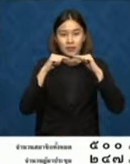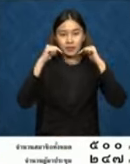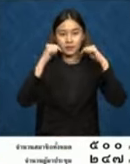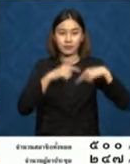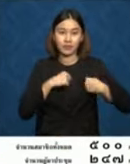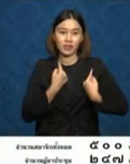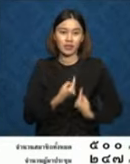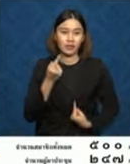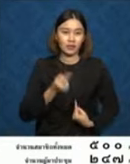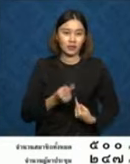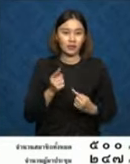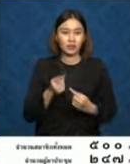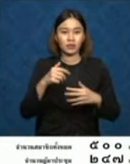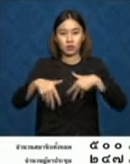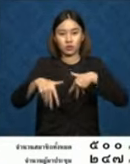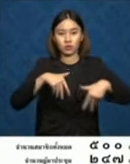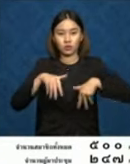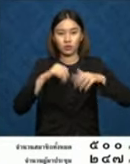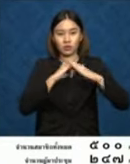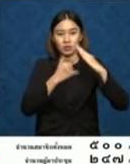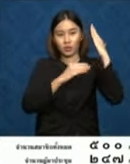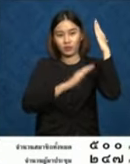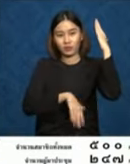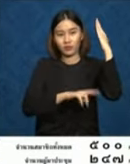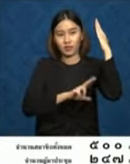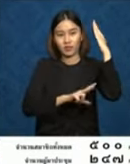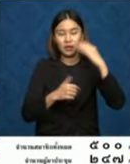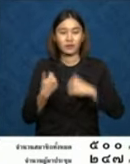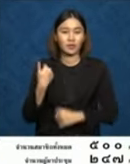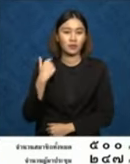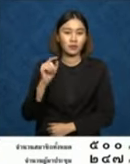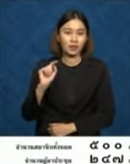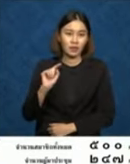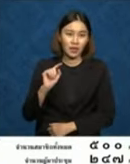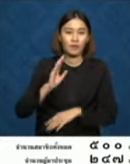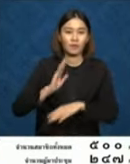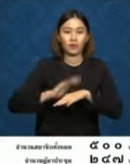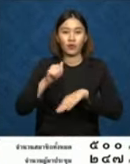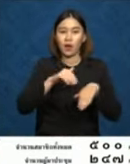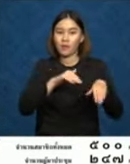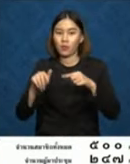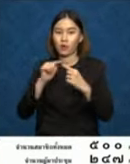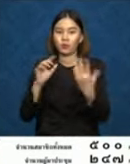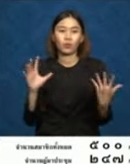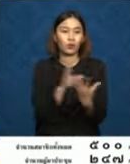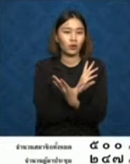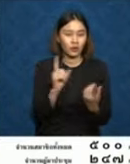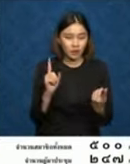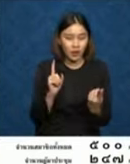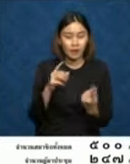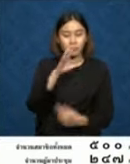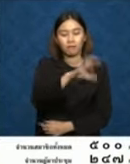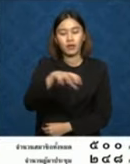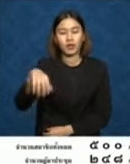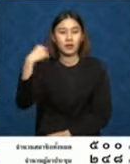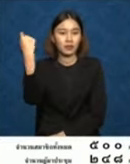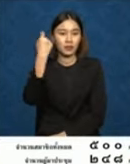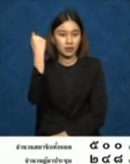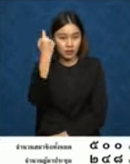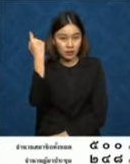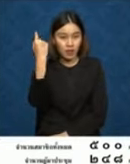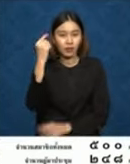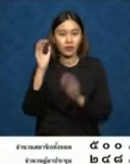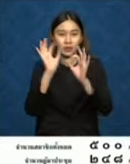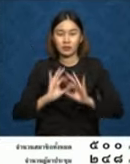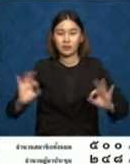ใจของพี่น้อง3จังหวัดชายแดนภาคใต้นะครับที่มีศักยภาพพร้อมไม่ว่าด้านวัฒนธรรมนะครับสถานที่ท่องเที่ยวและ